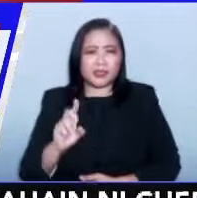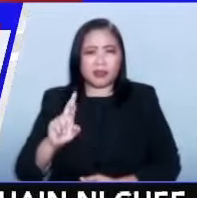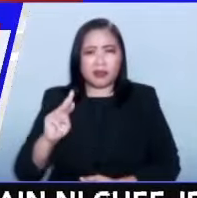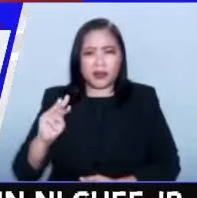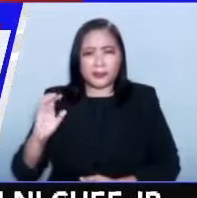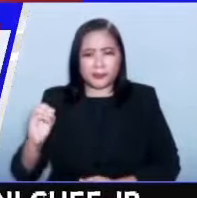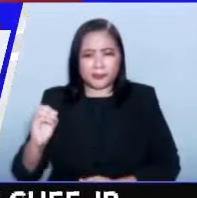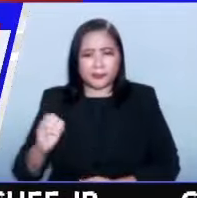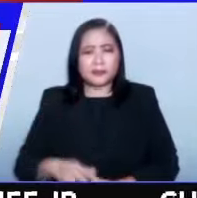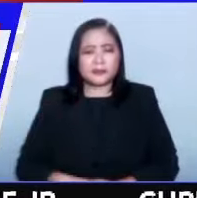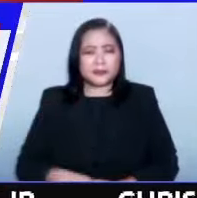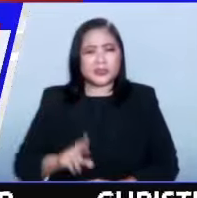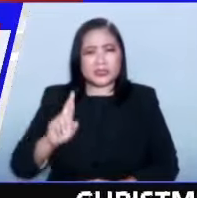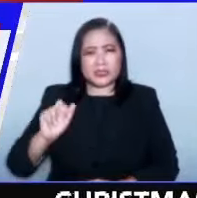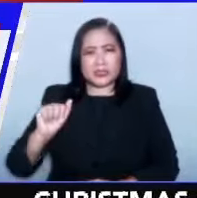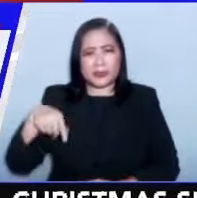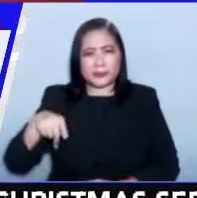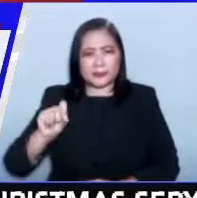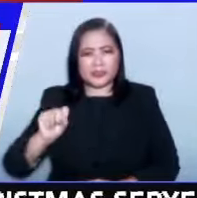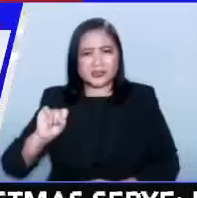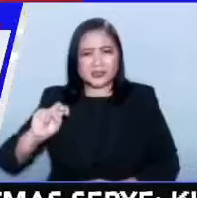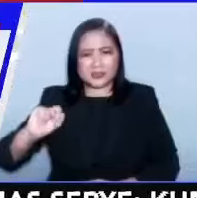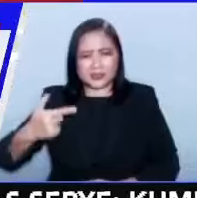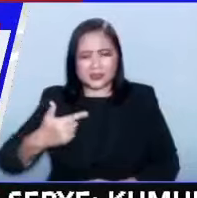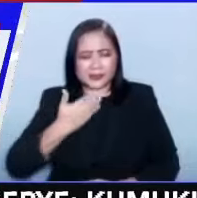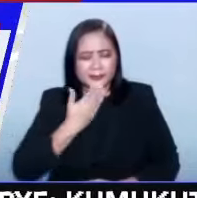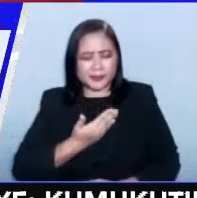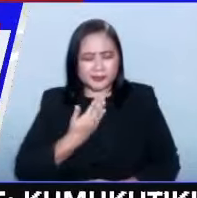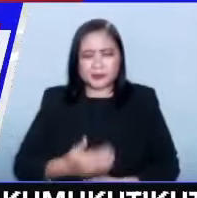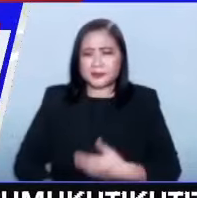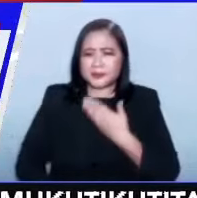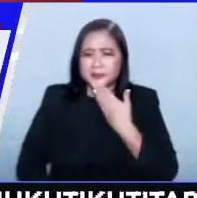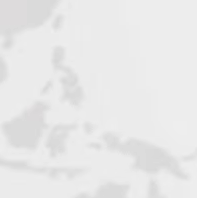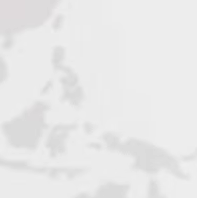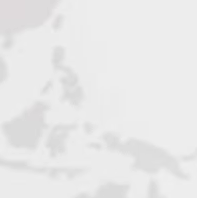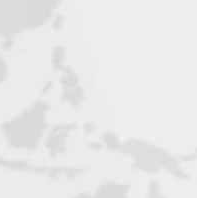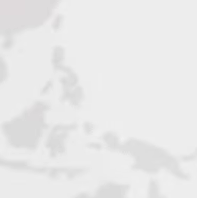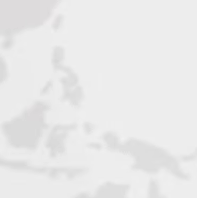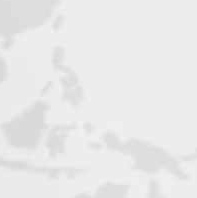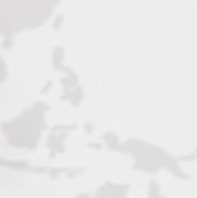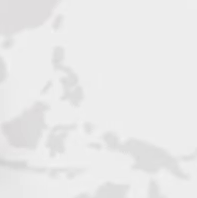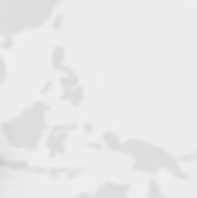rapsing salamat po Maraming salamat din po sa inyo